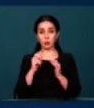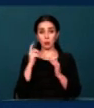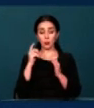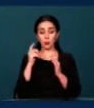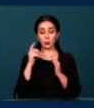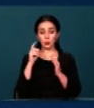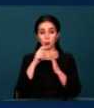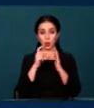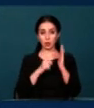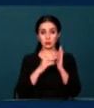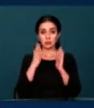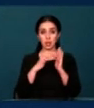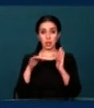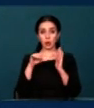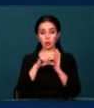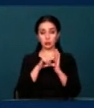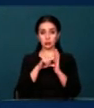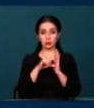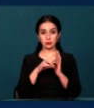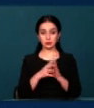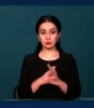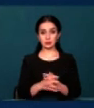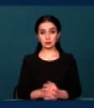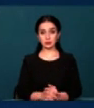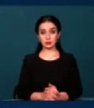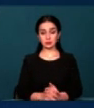bo'lamiz 56 ga.